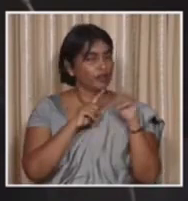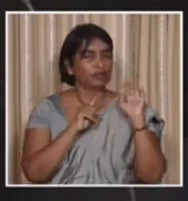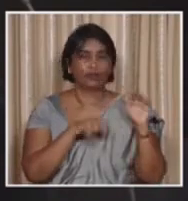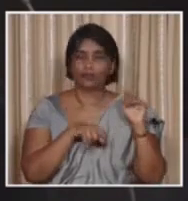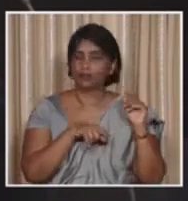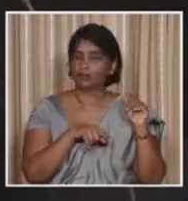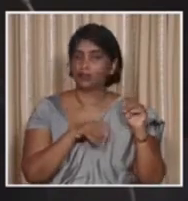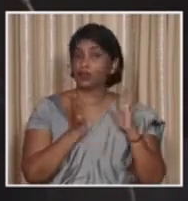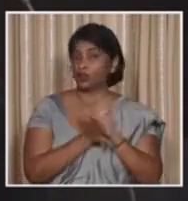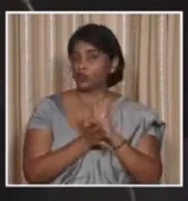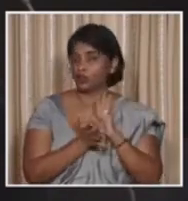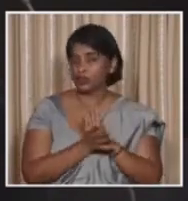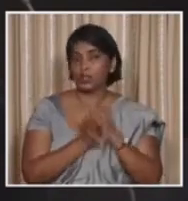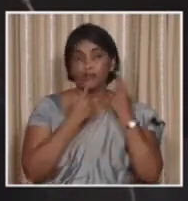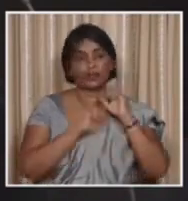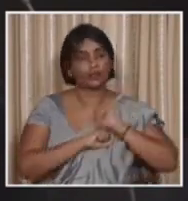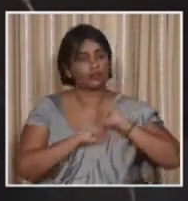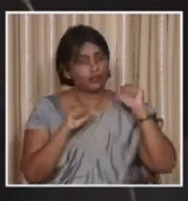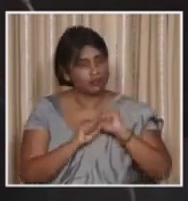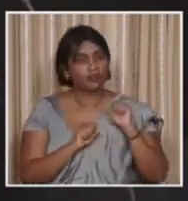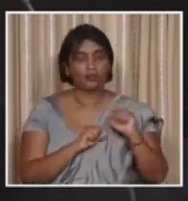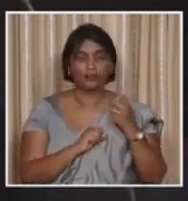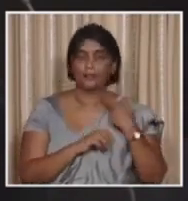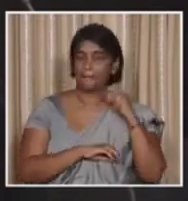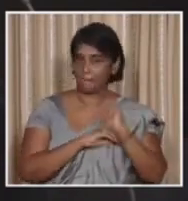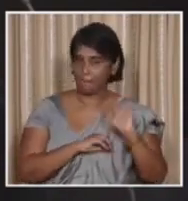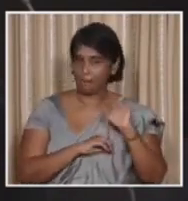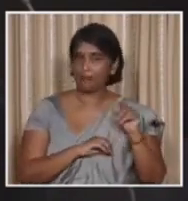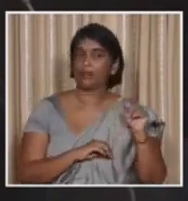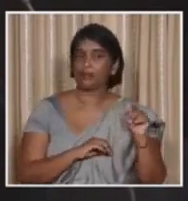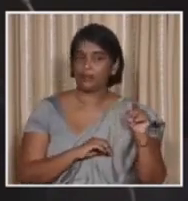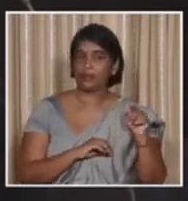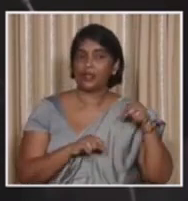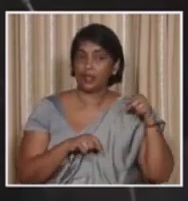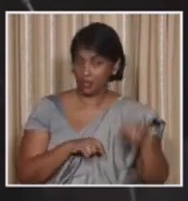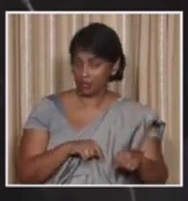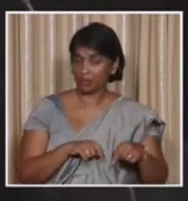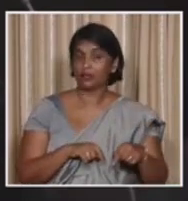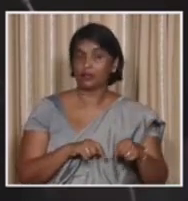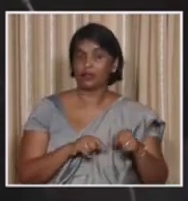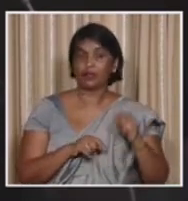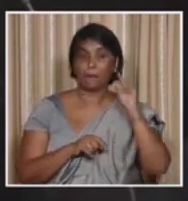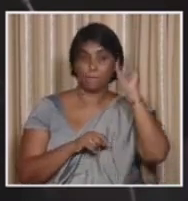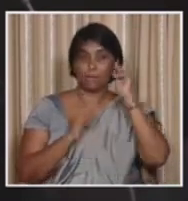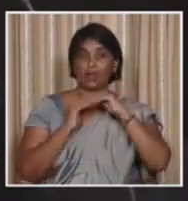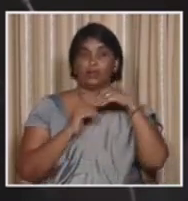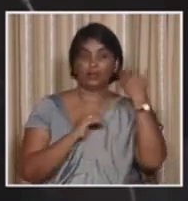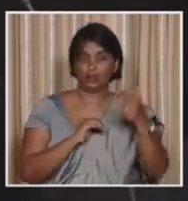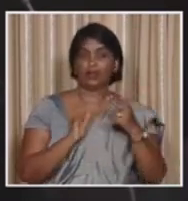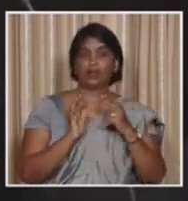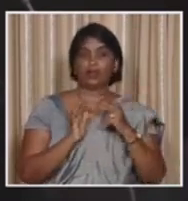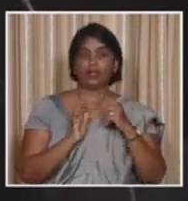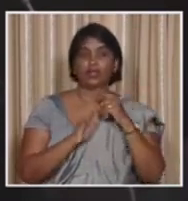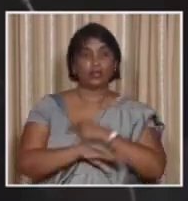විවිධ උත්සව විවිධ උද්ඝෝෂණ සංවිධානය කරලා තිබ්බා අද මෙතන දියත උයනේත් ජාතික